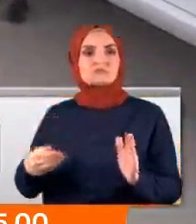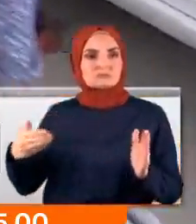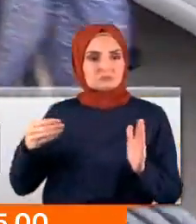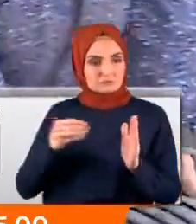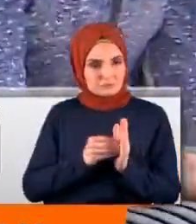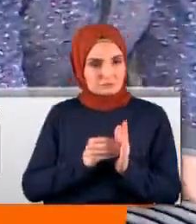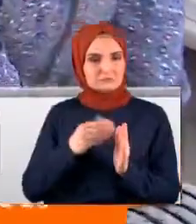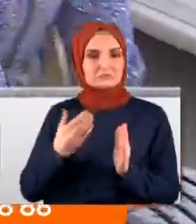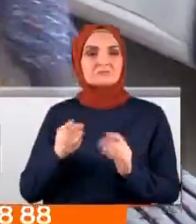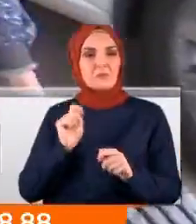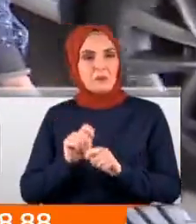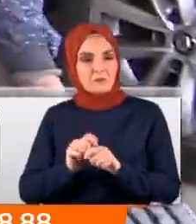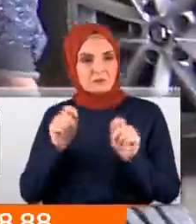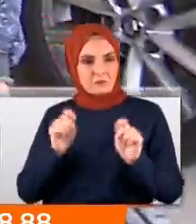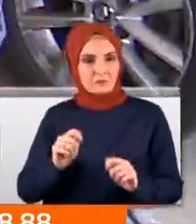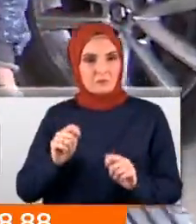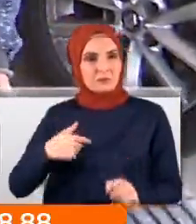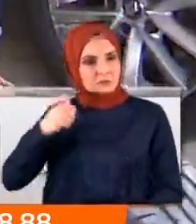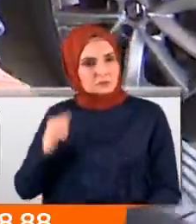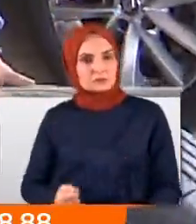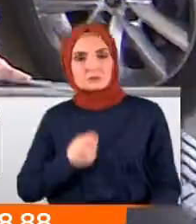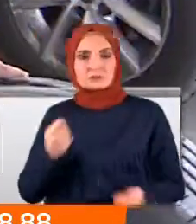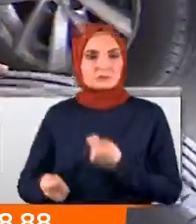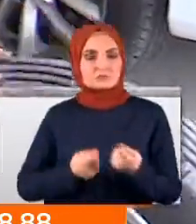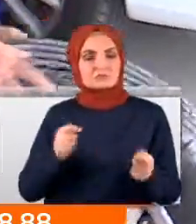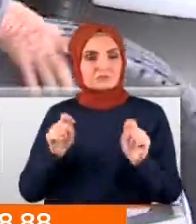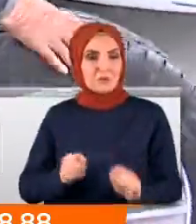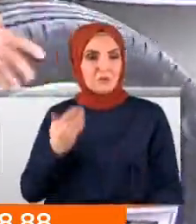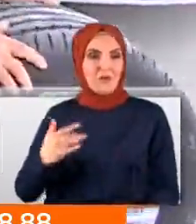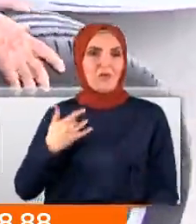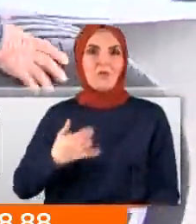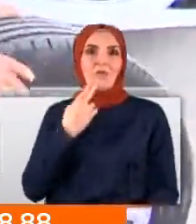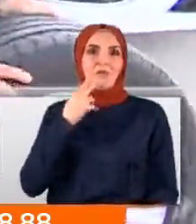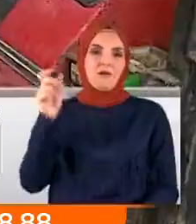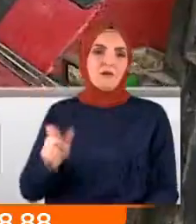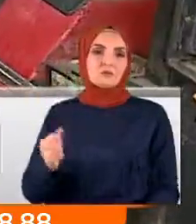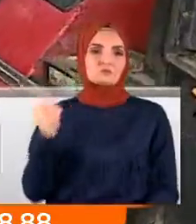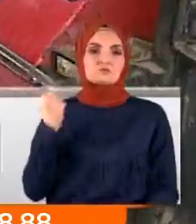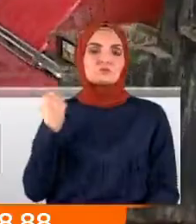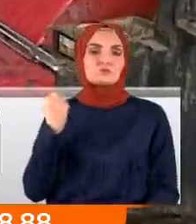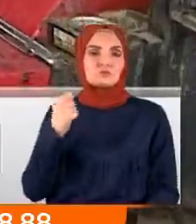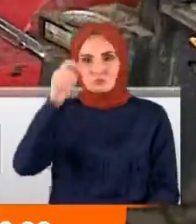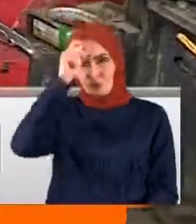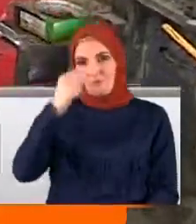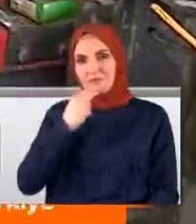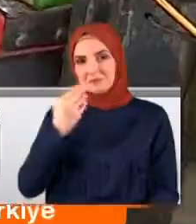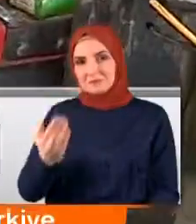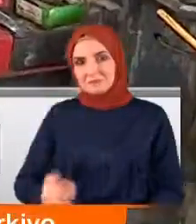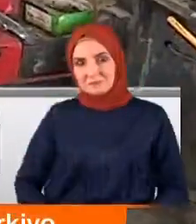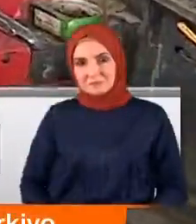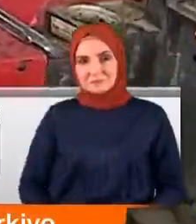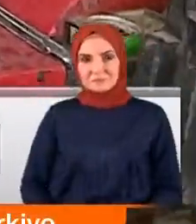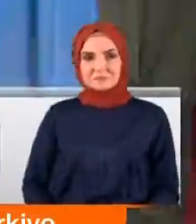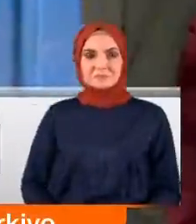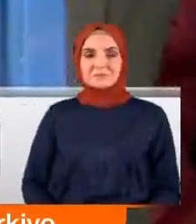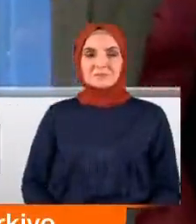hala azimle, canla başta çalışıyor. İşte Anadolu kadını, işte güçlü Türk kadını. Yolda kalanların tekerleğini gücüm yettiği